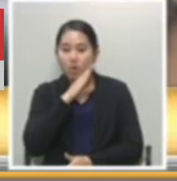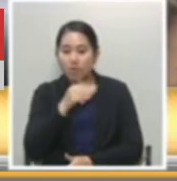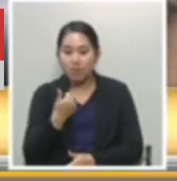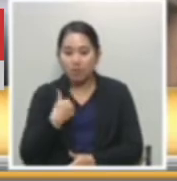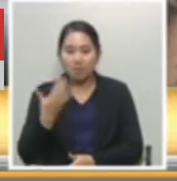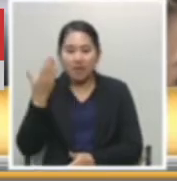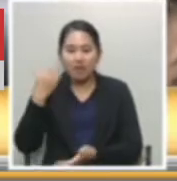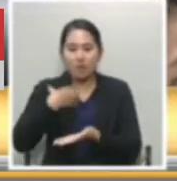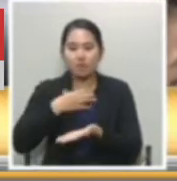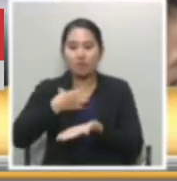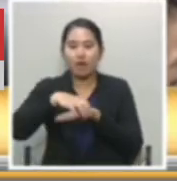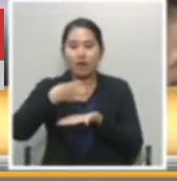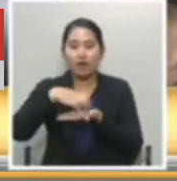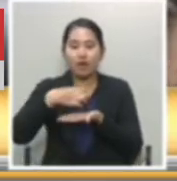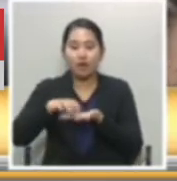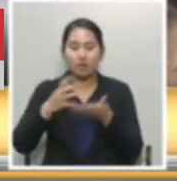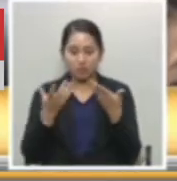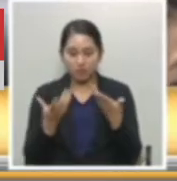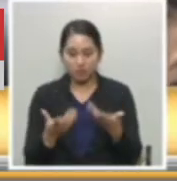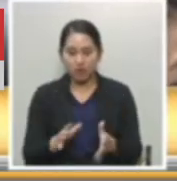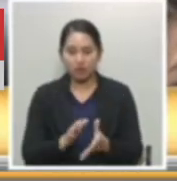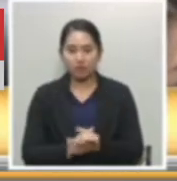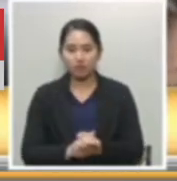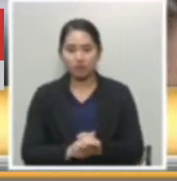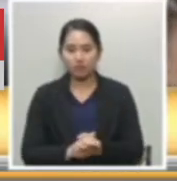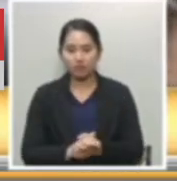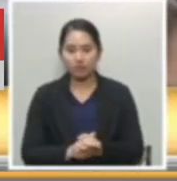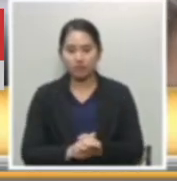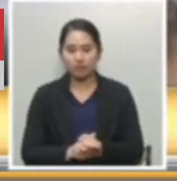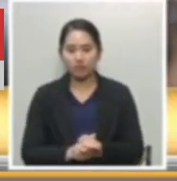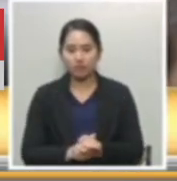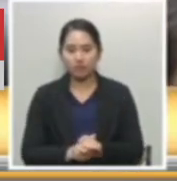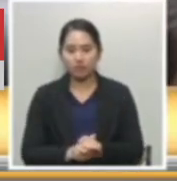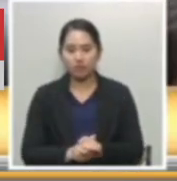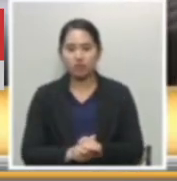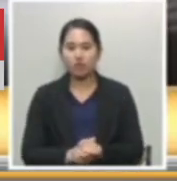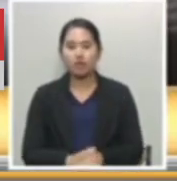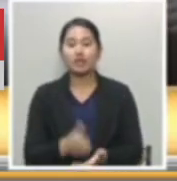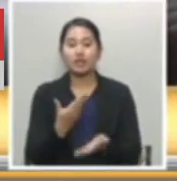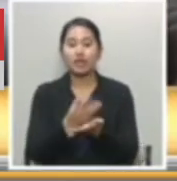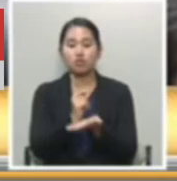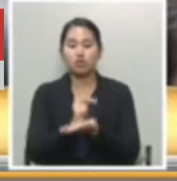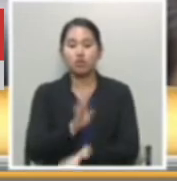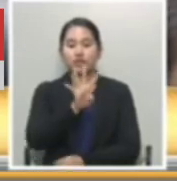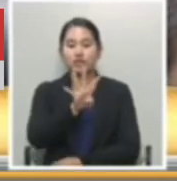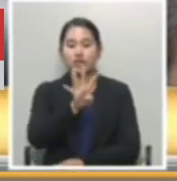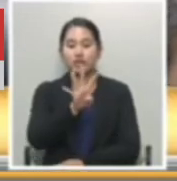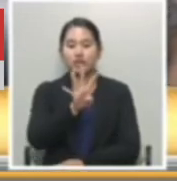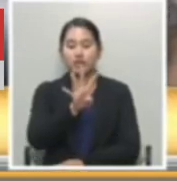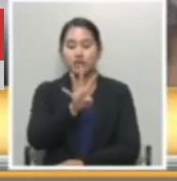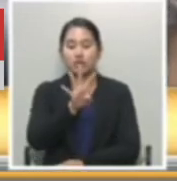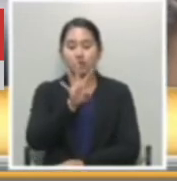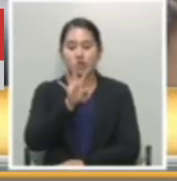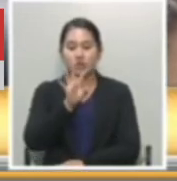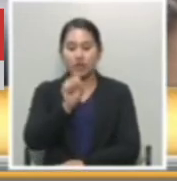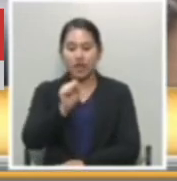ล่าให้ฟังแล้วท่านประธานผมบอกว่าท่านกู้ 4.69 ล้านขอไปครับ